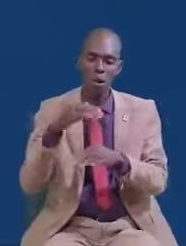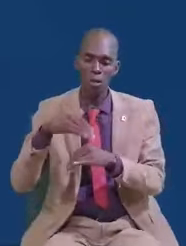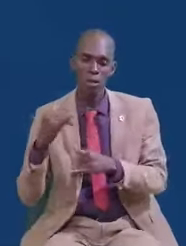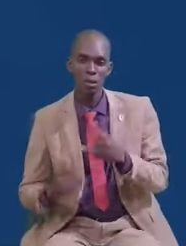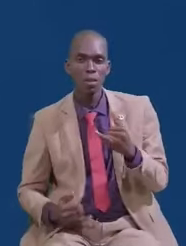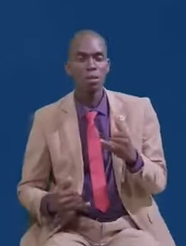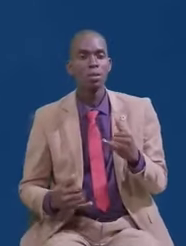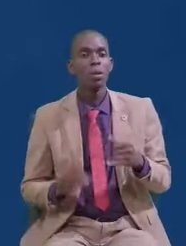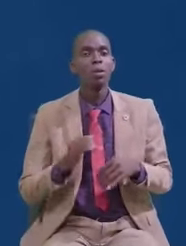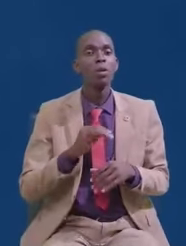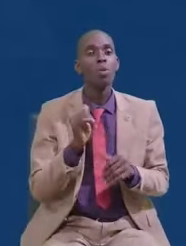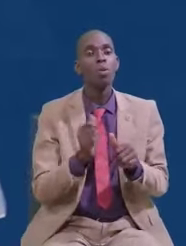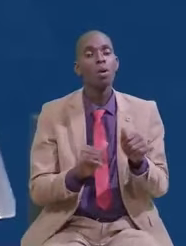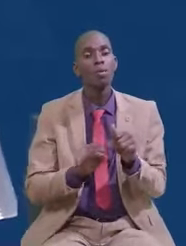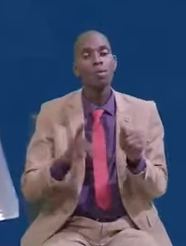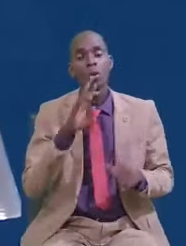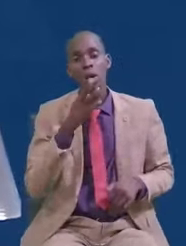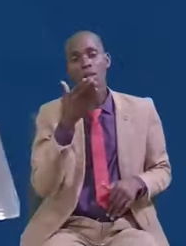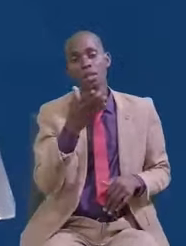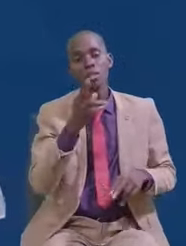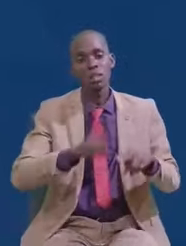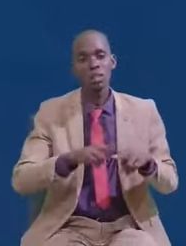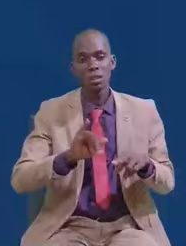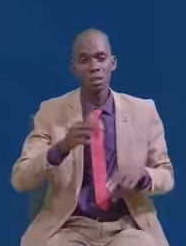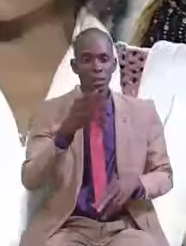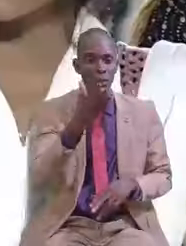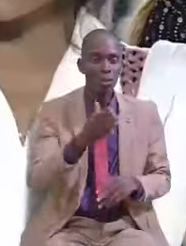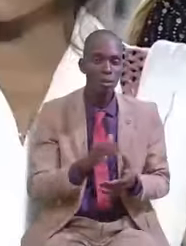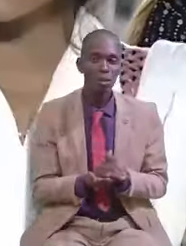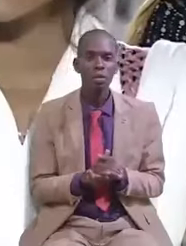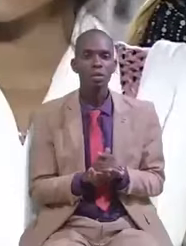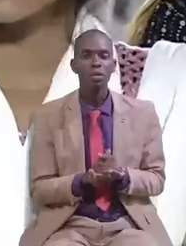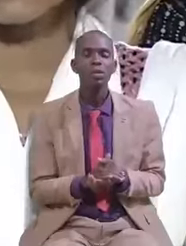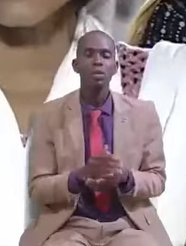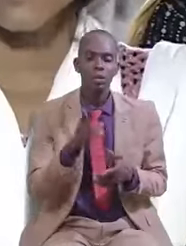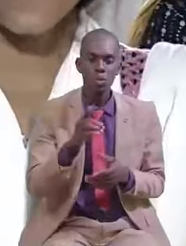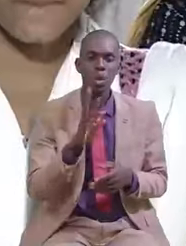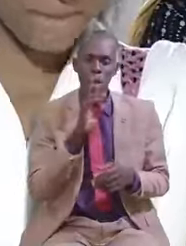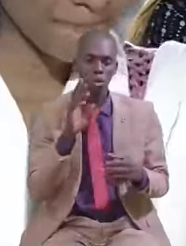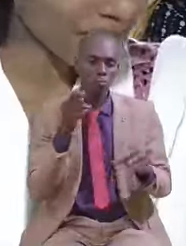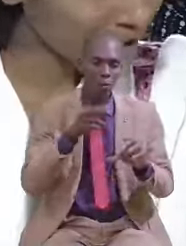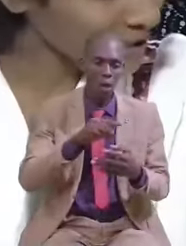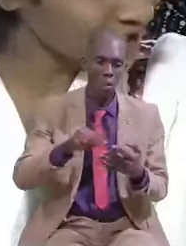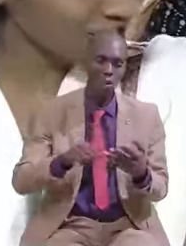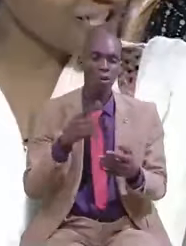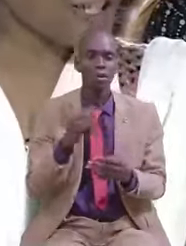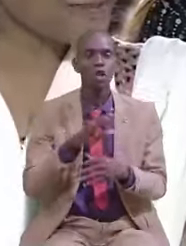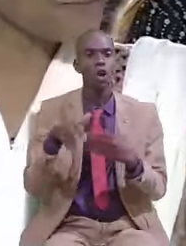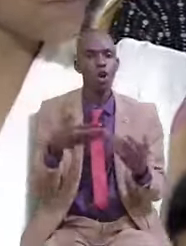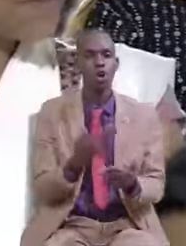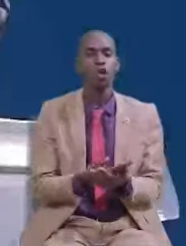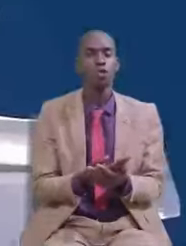Là où vous vous êtes assis, on fait partie de tous. Voilà ce qui est dit de